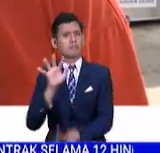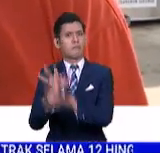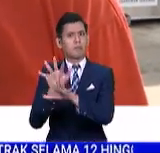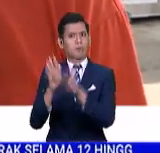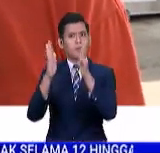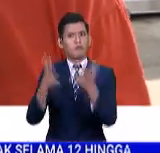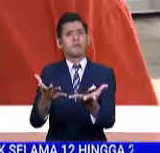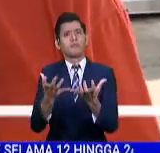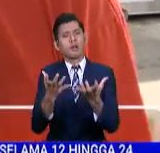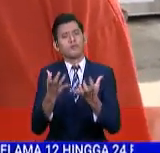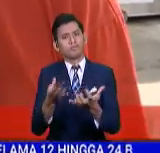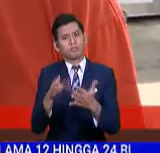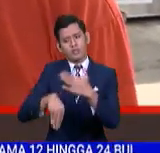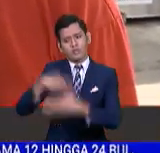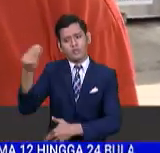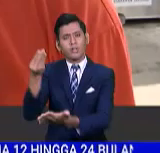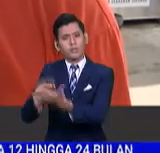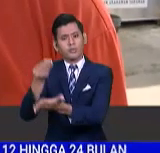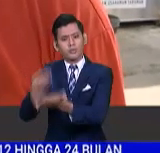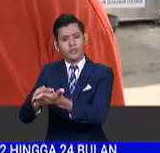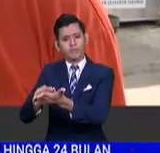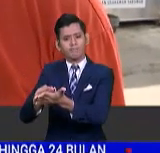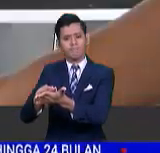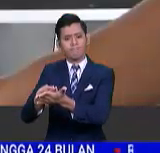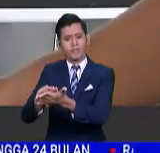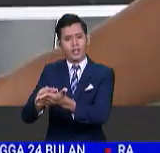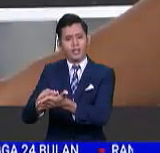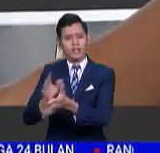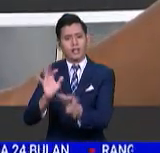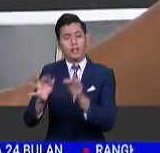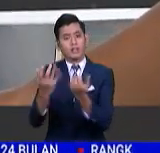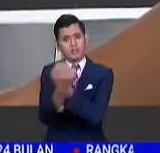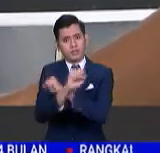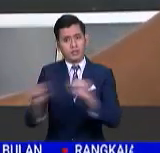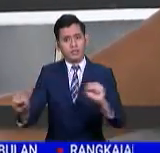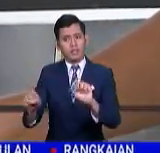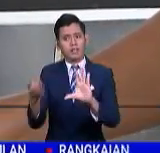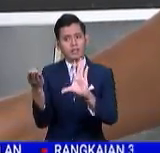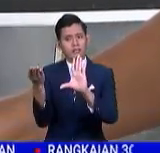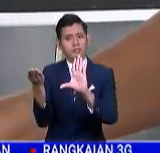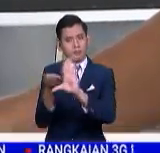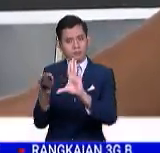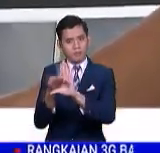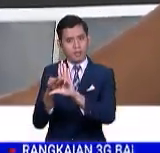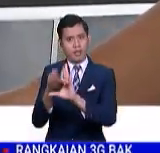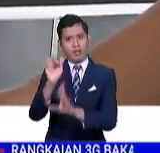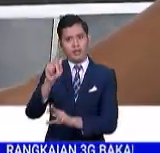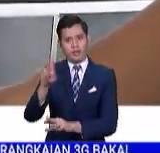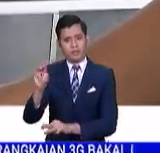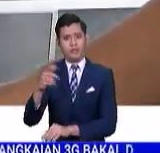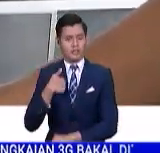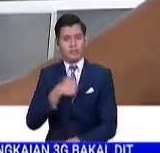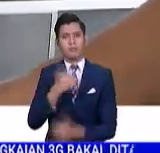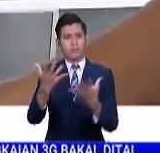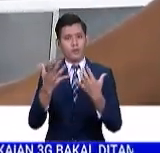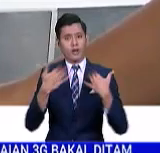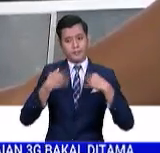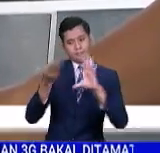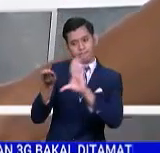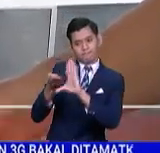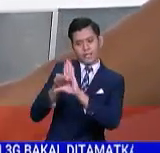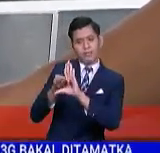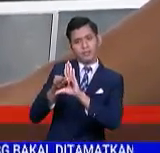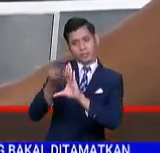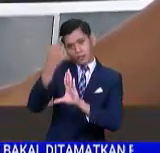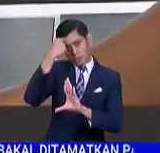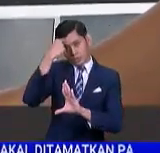ambil now. Bagus lagi. Kami memang memerlukan bank untuk